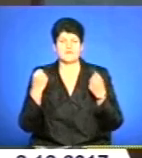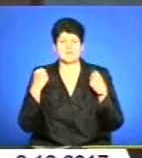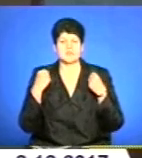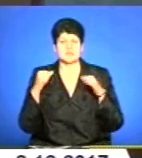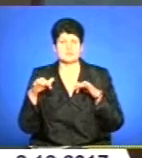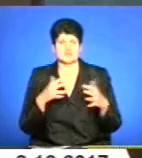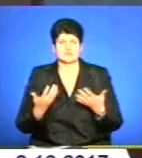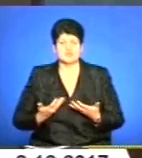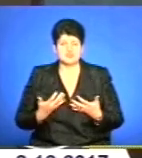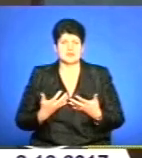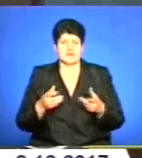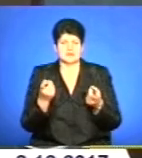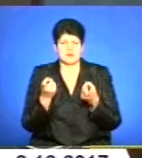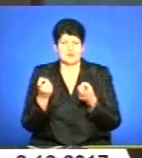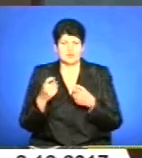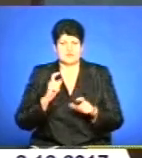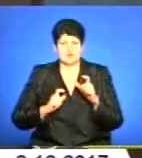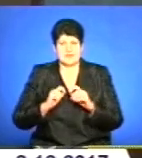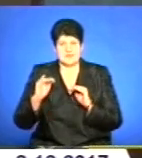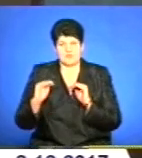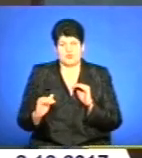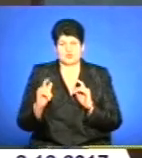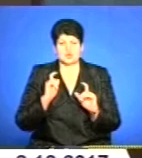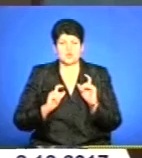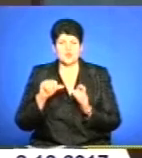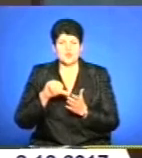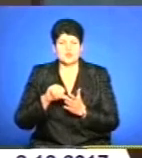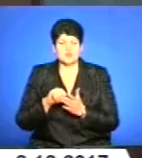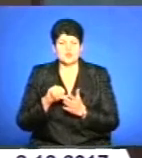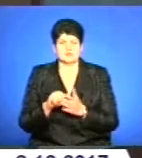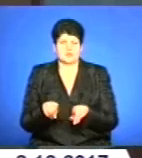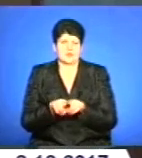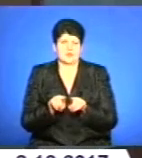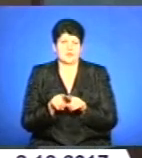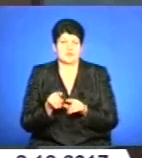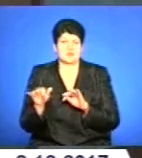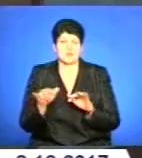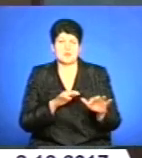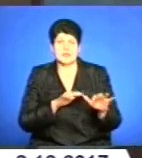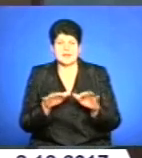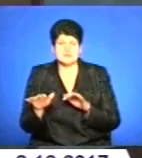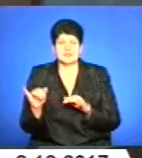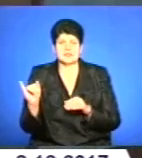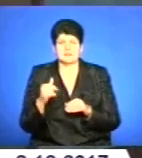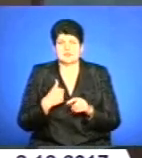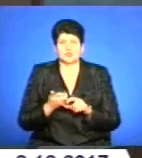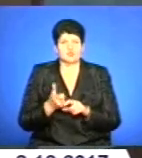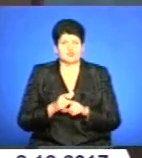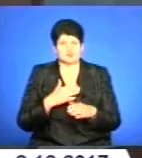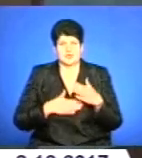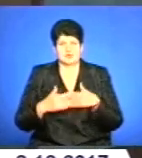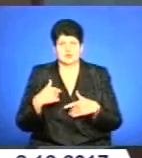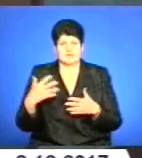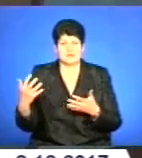залучав студентів молодших курсів до участі в подібних мероприємствах. І ми дуже раді, що нам